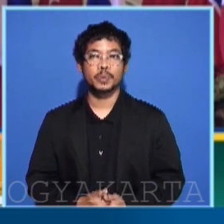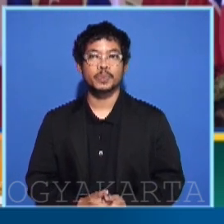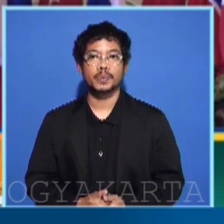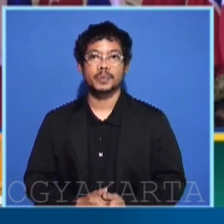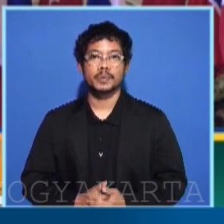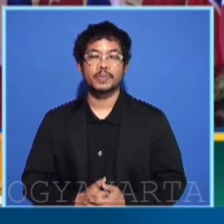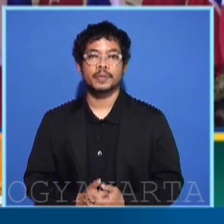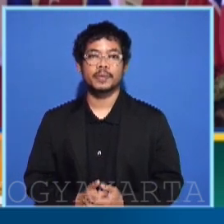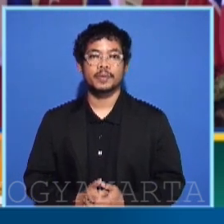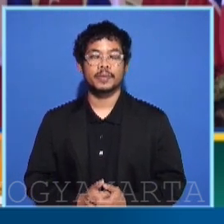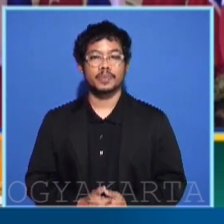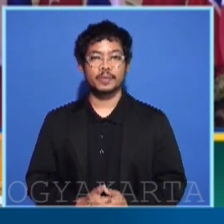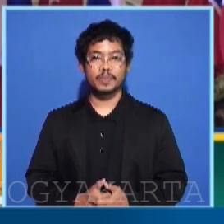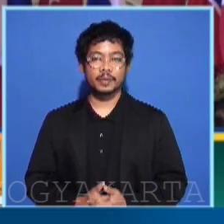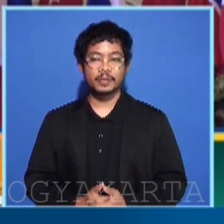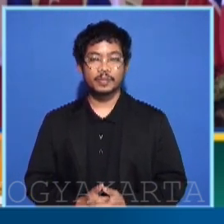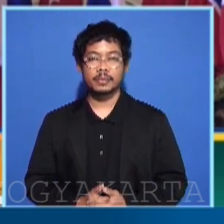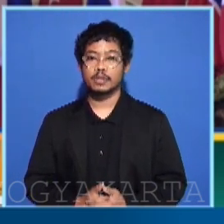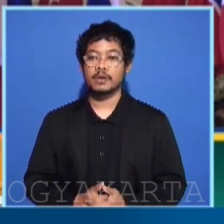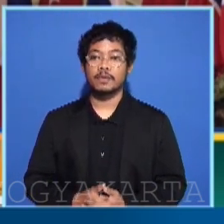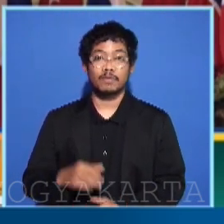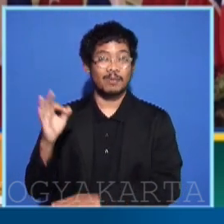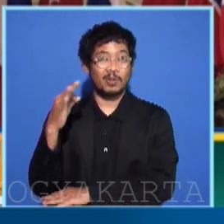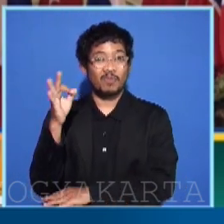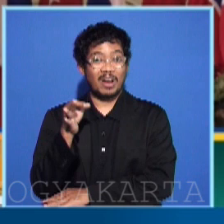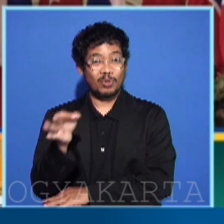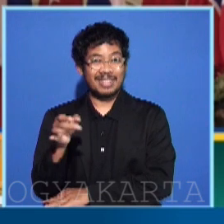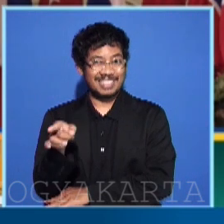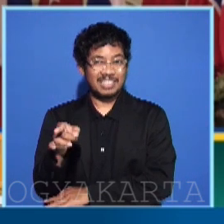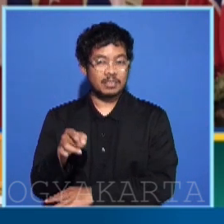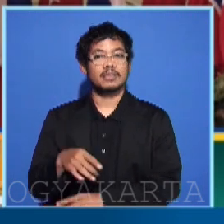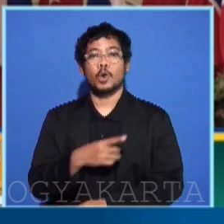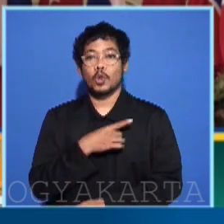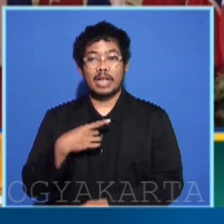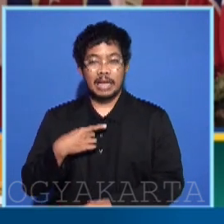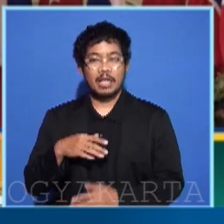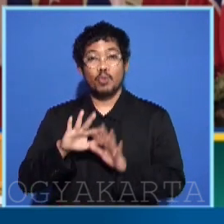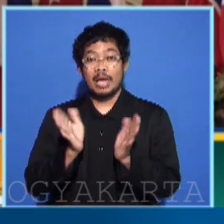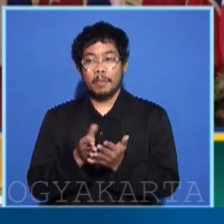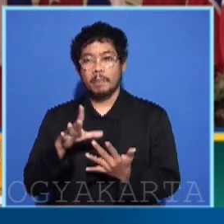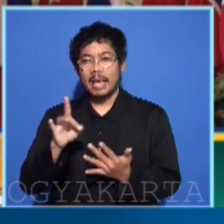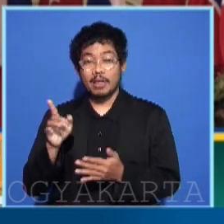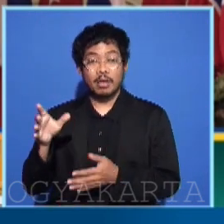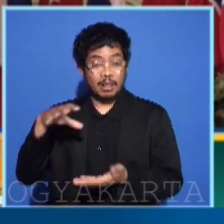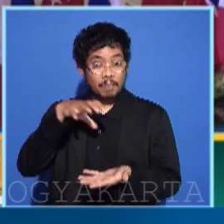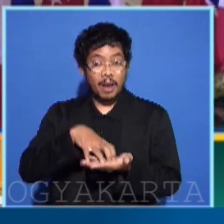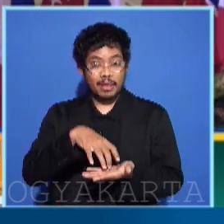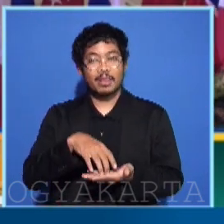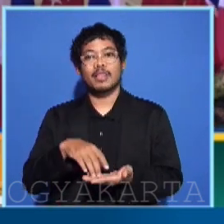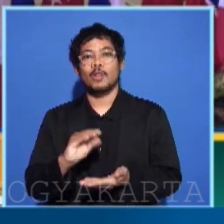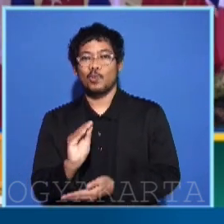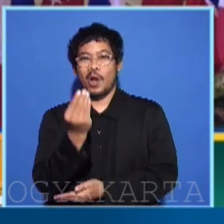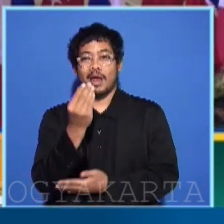Mada fakultas kedokteran dan kesehatan masyarakat UGM ditunjuk sebagai tuan rumah sekaligus ketua steering comite dalam